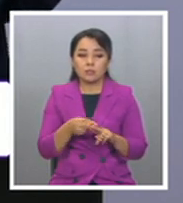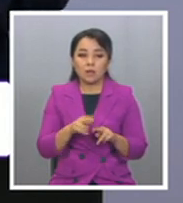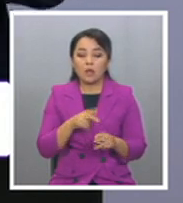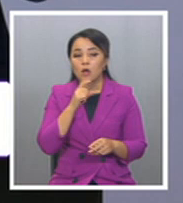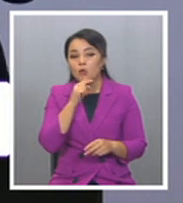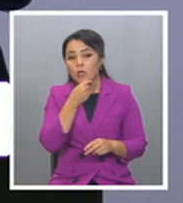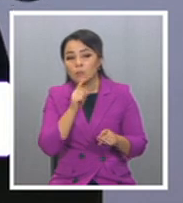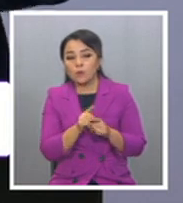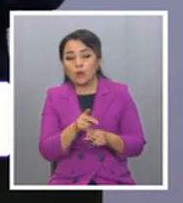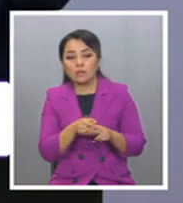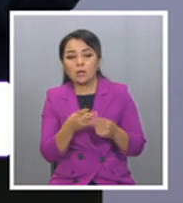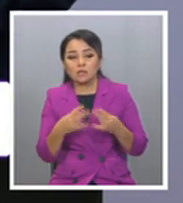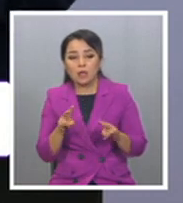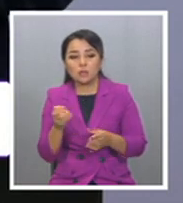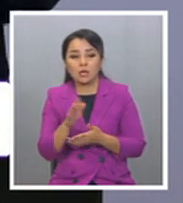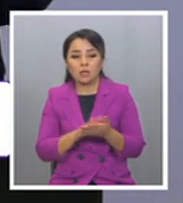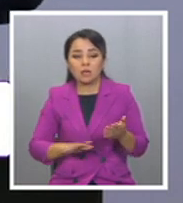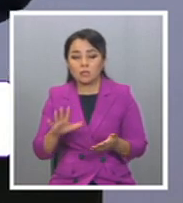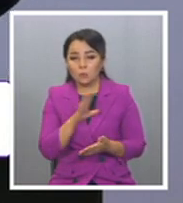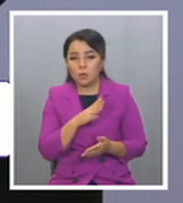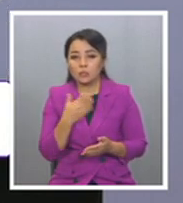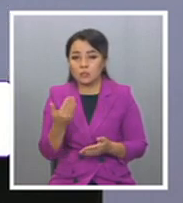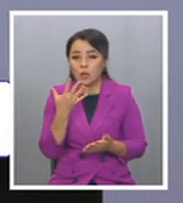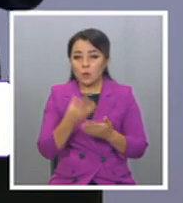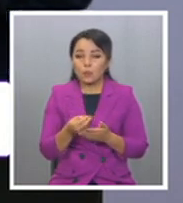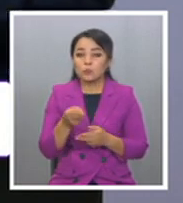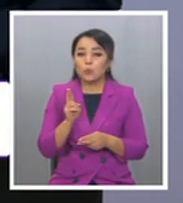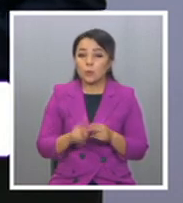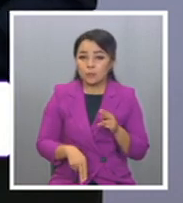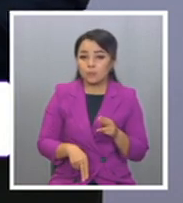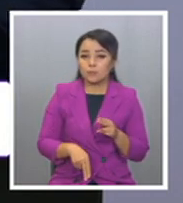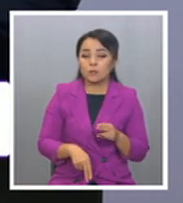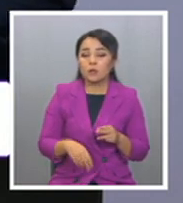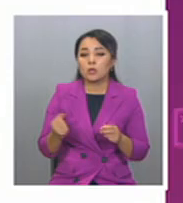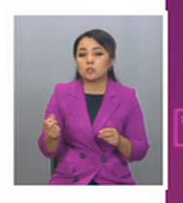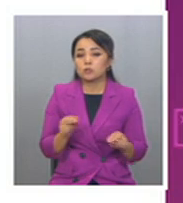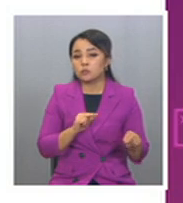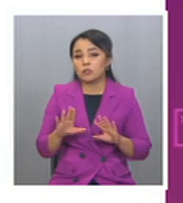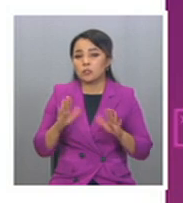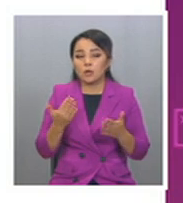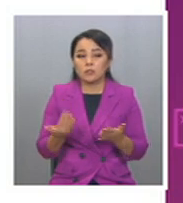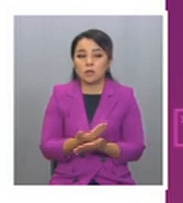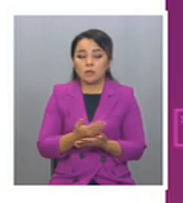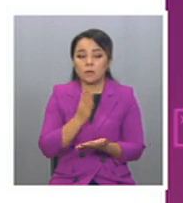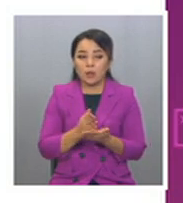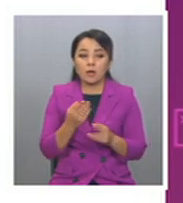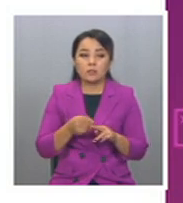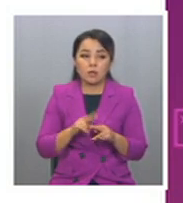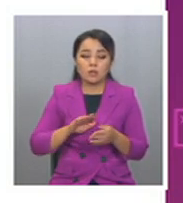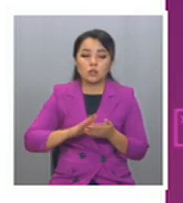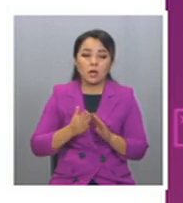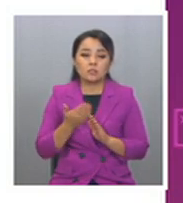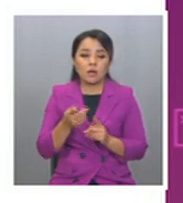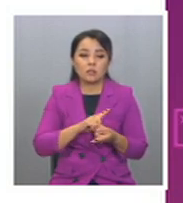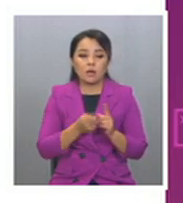саясатын жалғастыра берді. Бірақ бұның соңы өте қайғылы жағдайларға алып келді. Өзіміз көріп отырғанда Америка Құрама